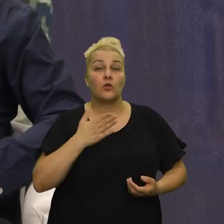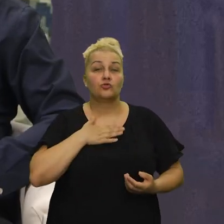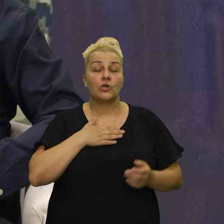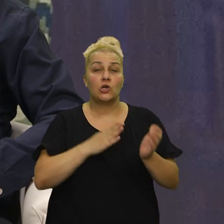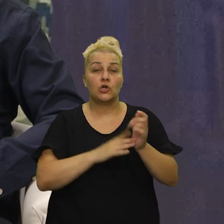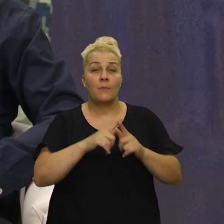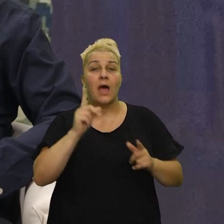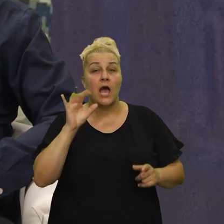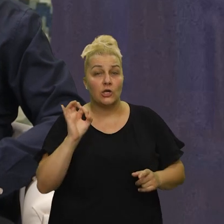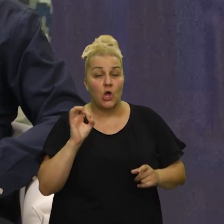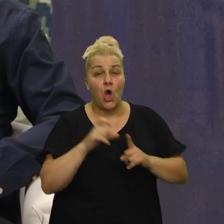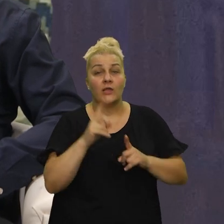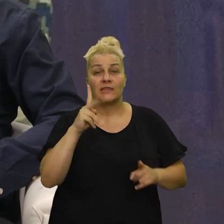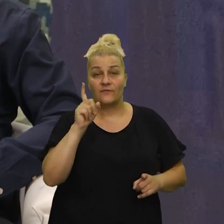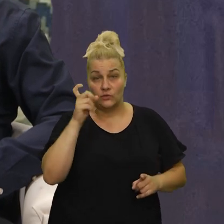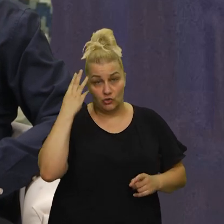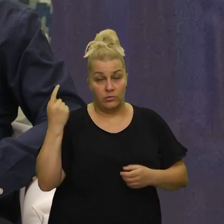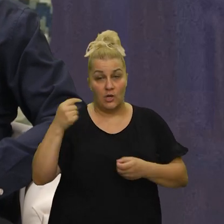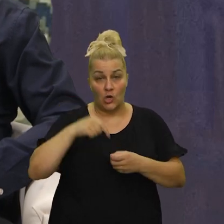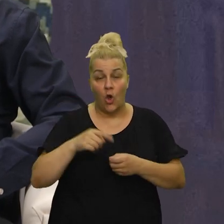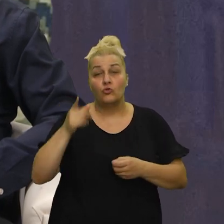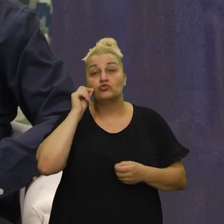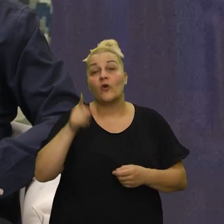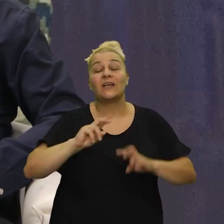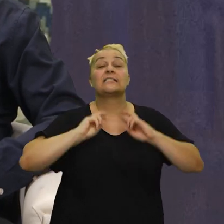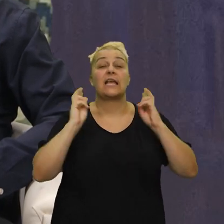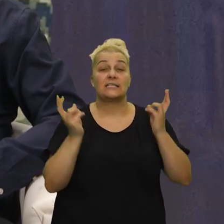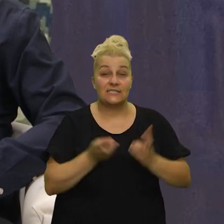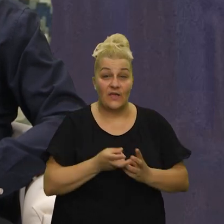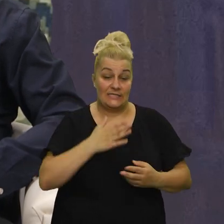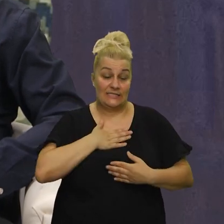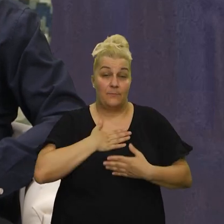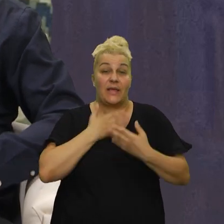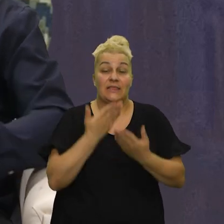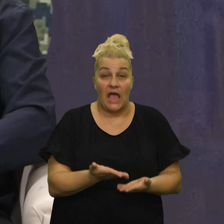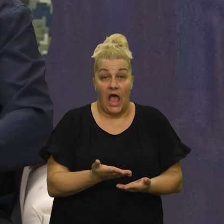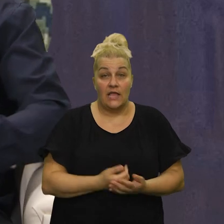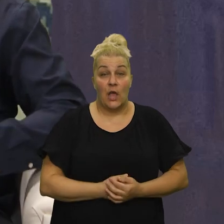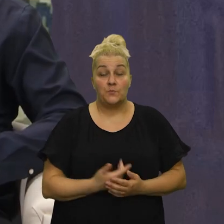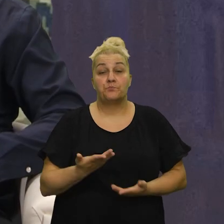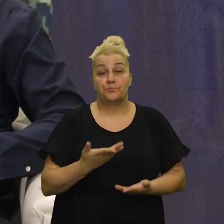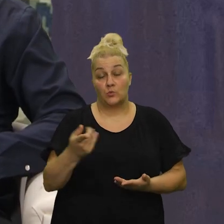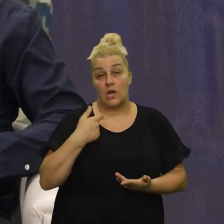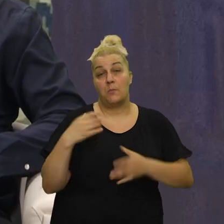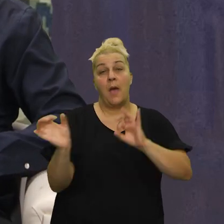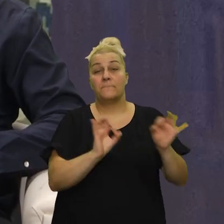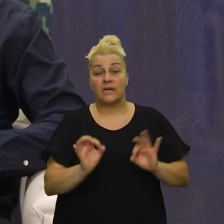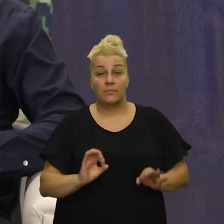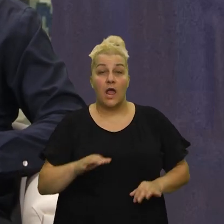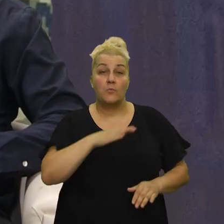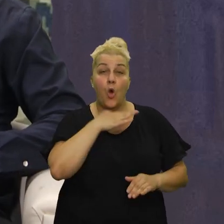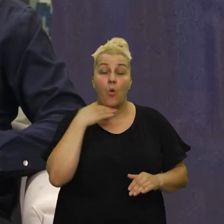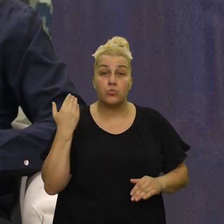Diviću, kojega ovim putem pozdravimo, čovjek za sve, zaista cijelog sebe daje. Evo, pripremljeno nam je dosta